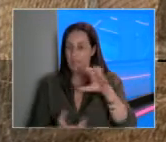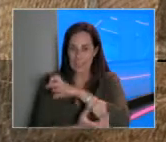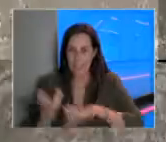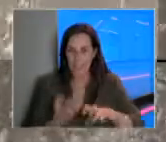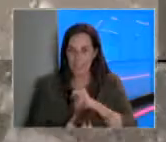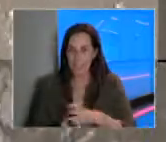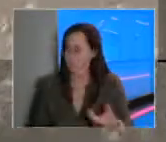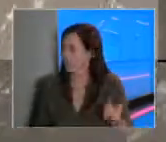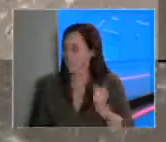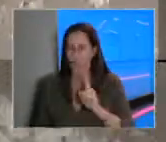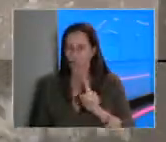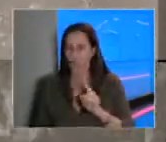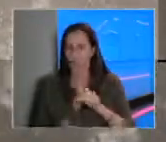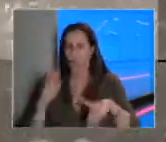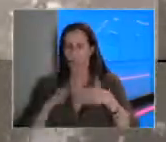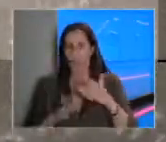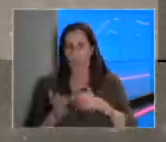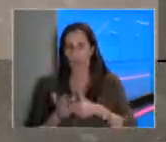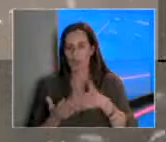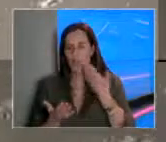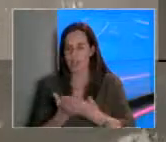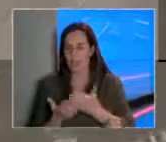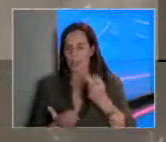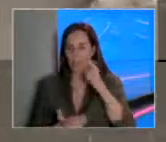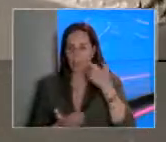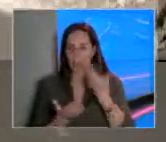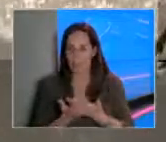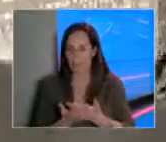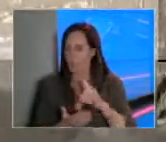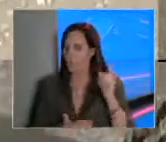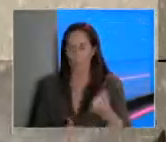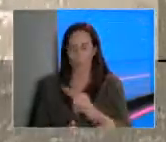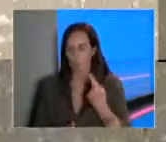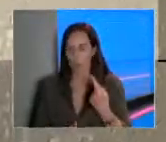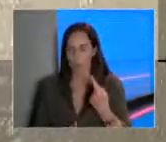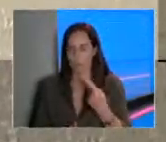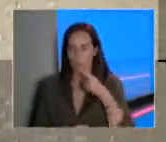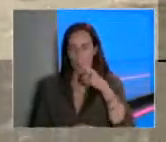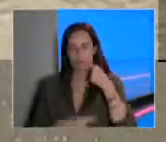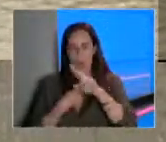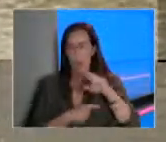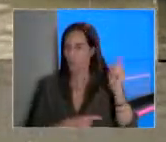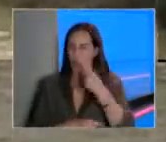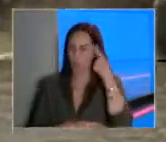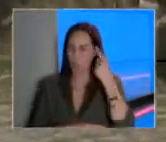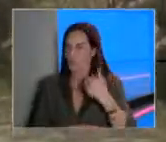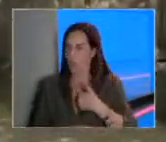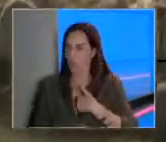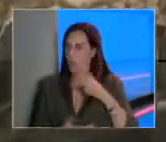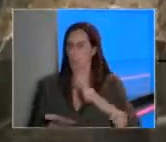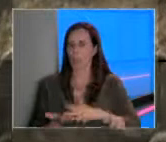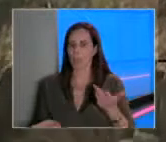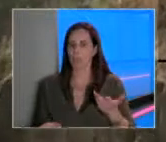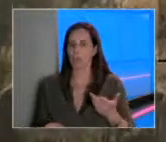אינטיפאדה, היא לא תהיה אחרי שהצענו להם מה שברק הציע להם, וכולם בשנת 2000 וכולם ידעו שאנחנו